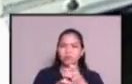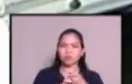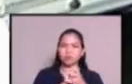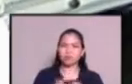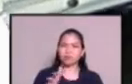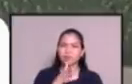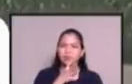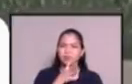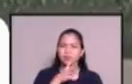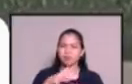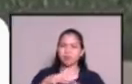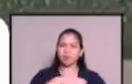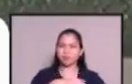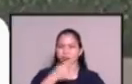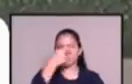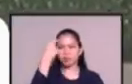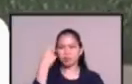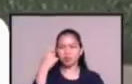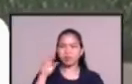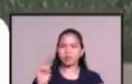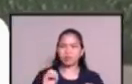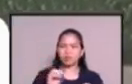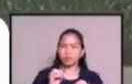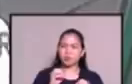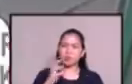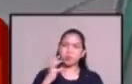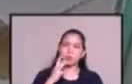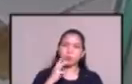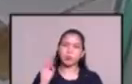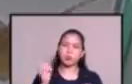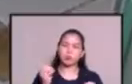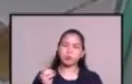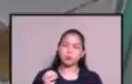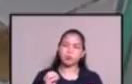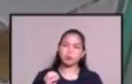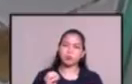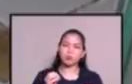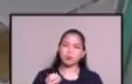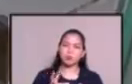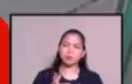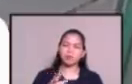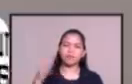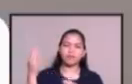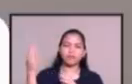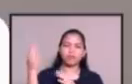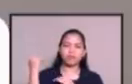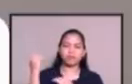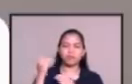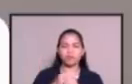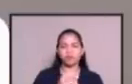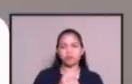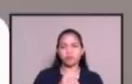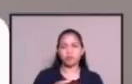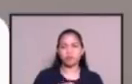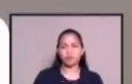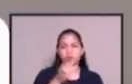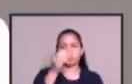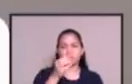nanay na bagong panganak dahil wala nang tumutulo sa mga gripo sa mga palikuran. Kaya umaasa na lang daw sila sa bottled